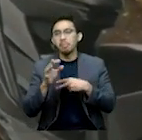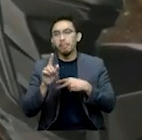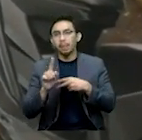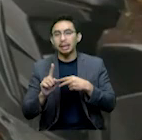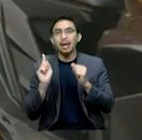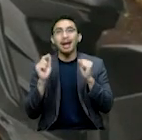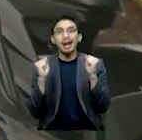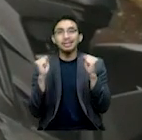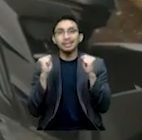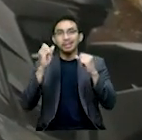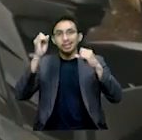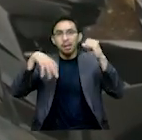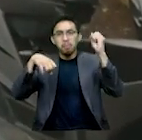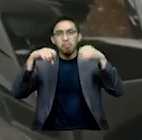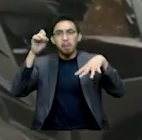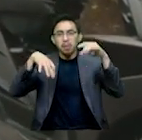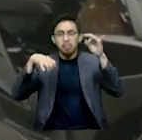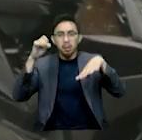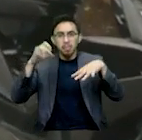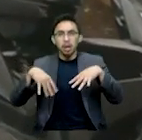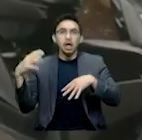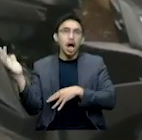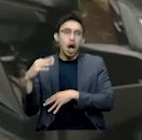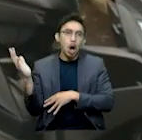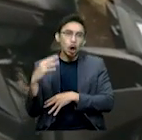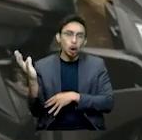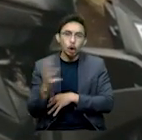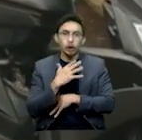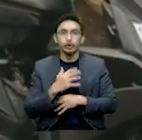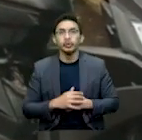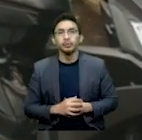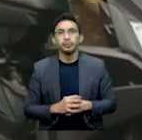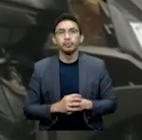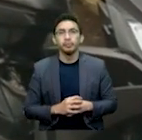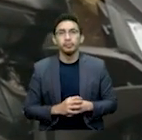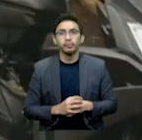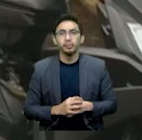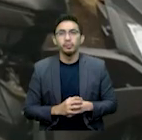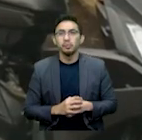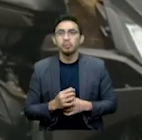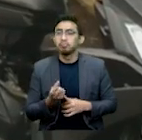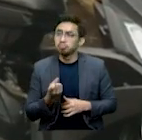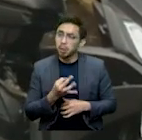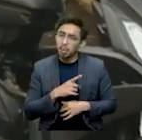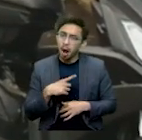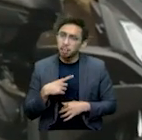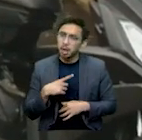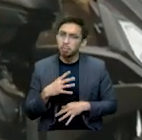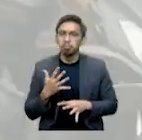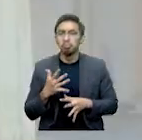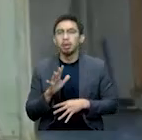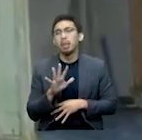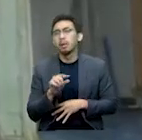angin kencang dari arah utara ke arah timur. Berapa lama itu? Ya, kurang lebih